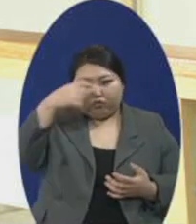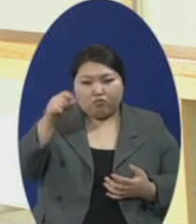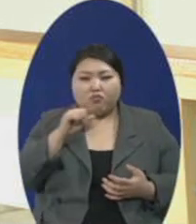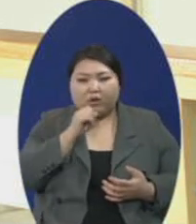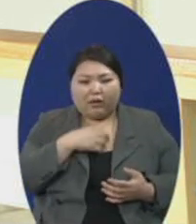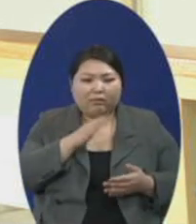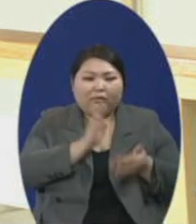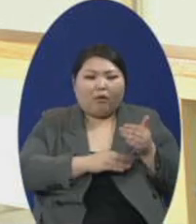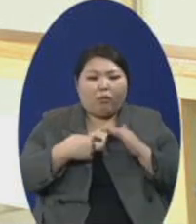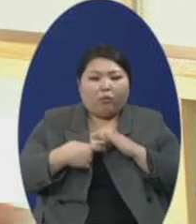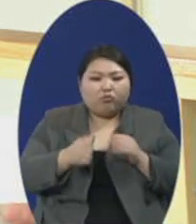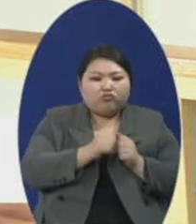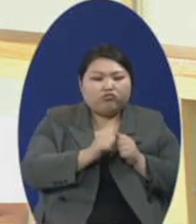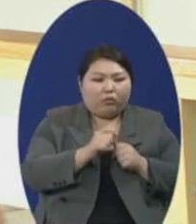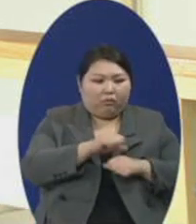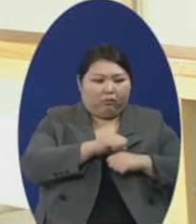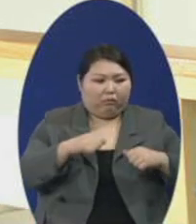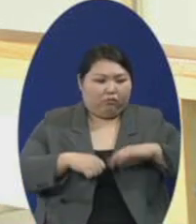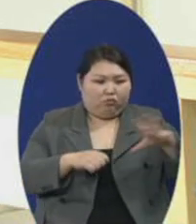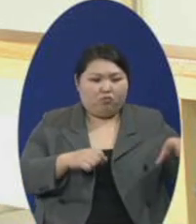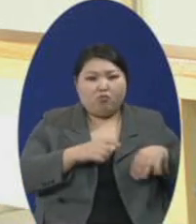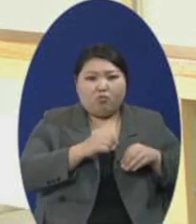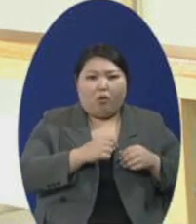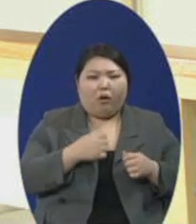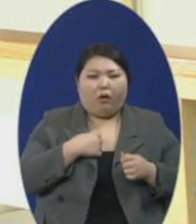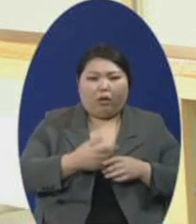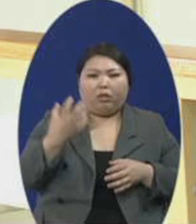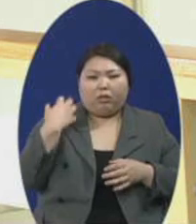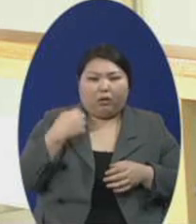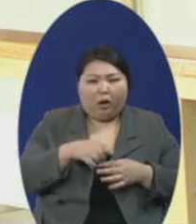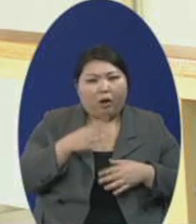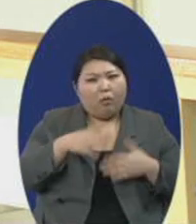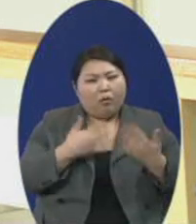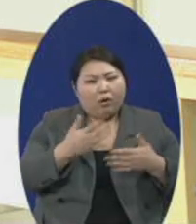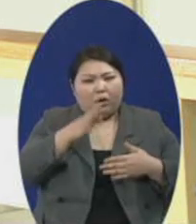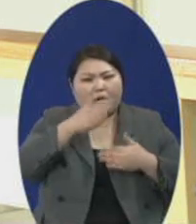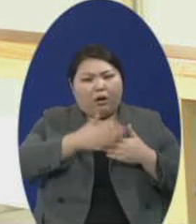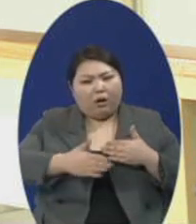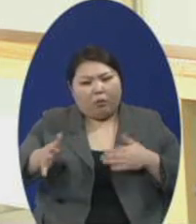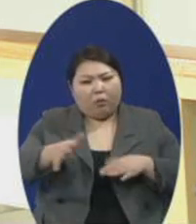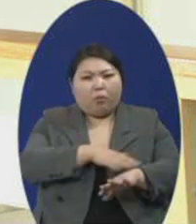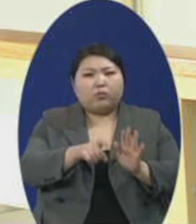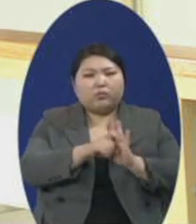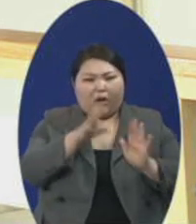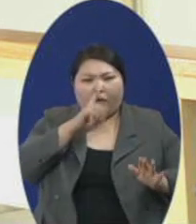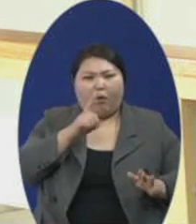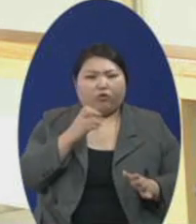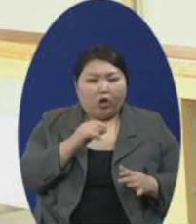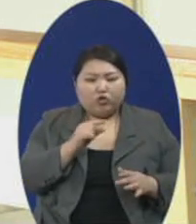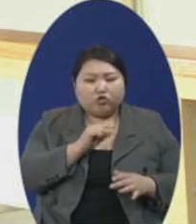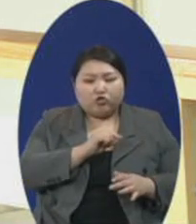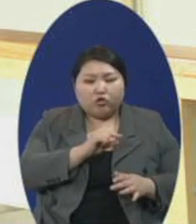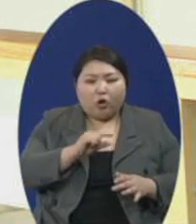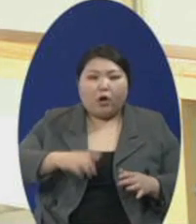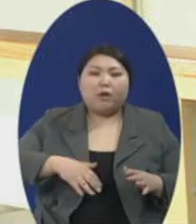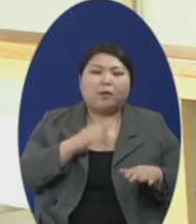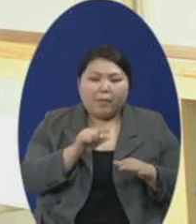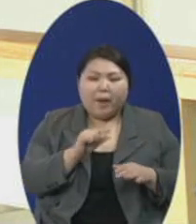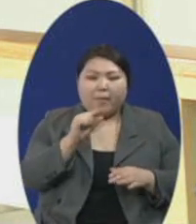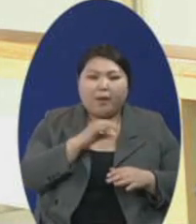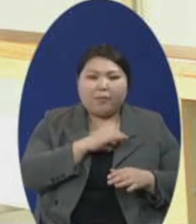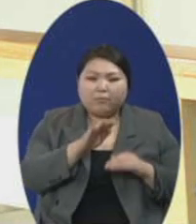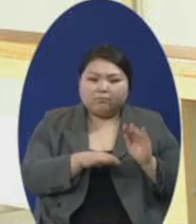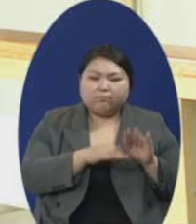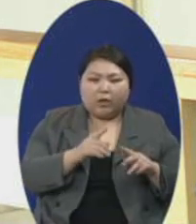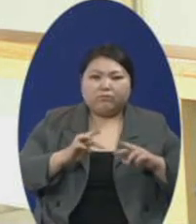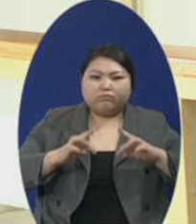өгч байгаа. Энэ бүр их урт хугацаанда бол маш хортой. Тийм учраас айжуу ёо явандаа баг багаар одоо юм